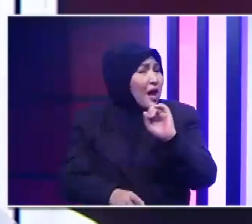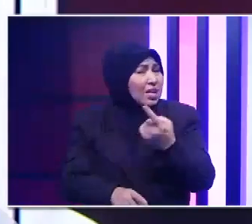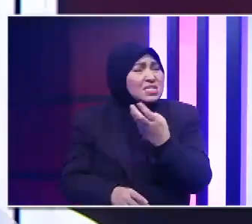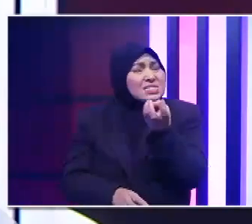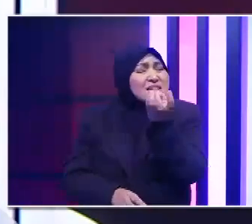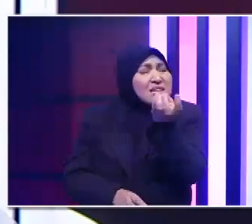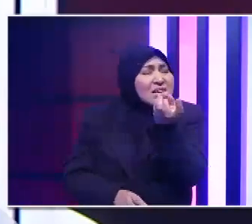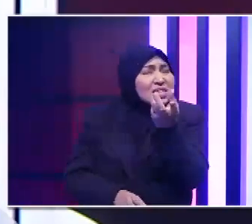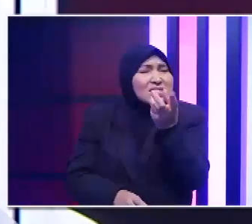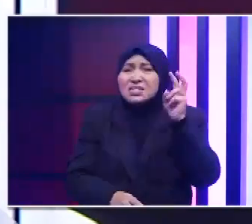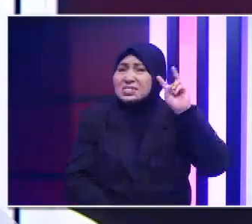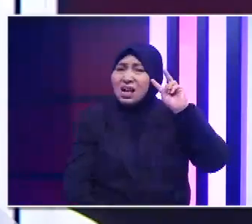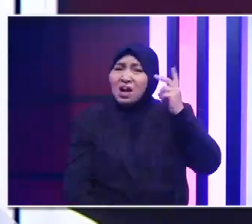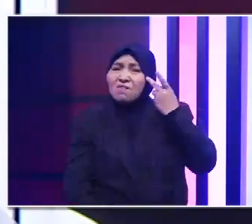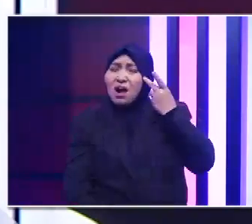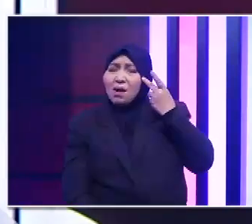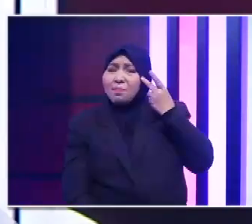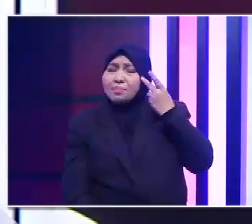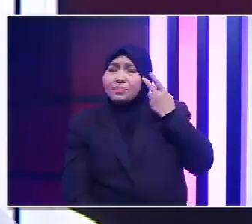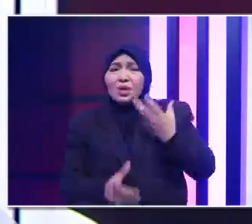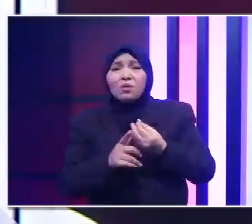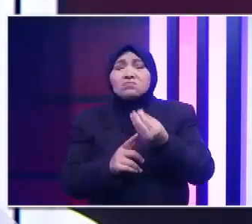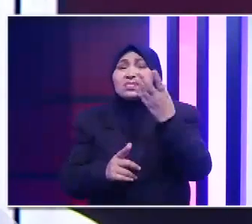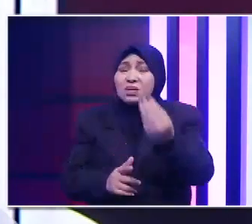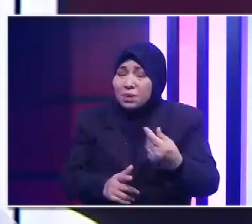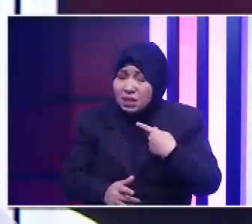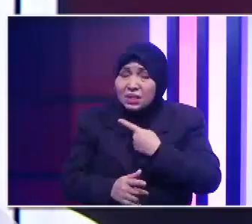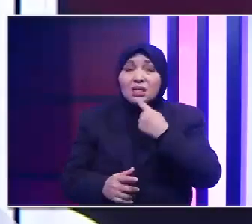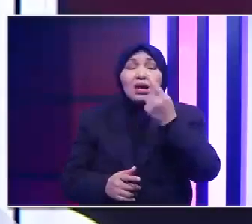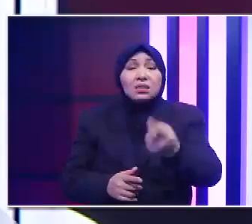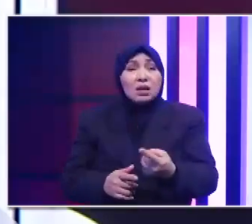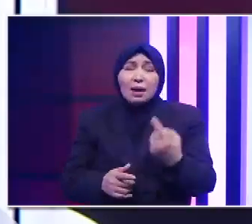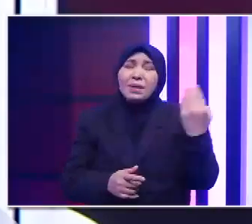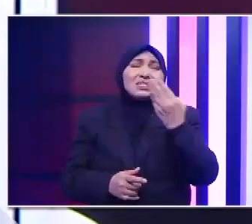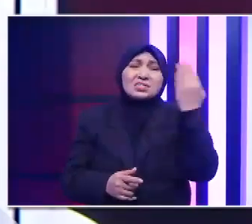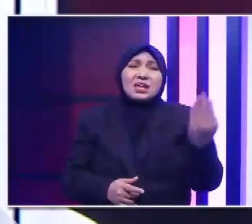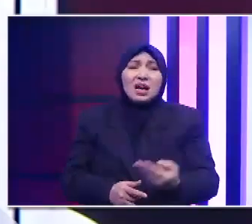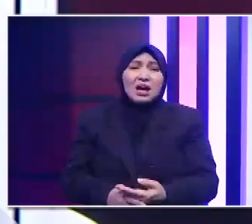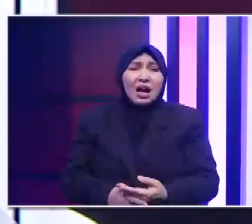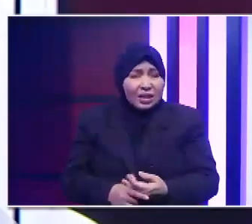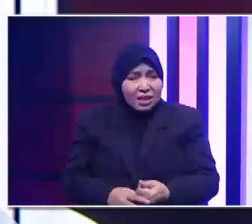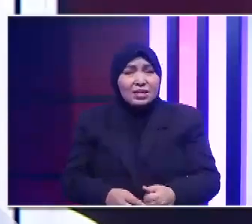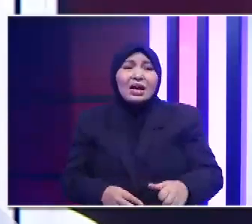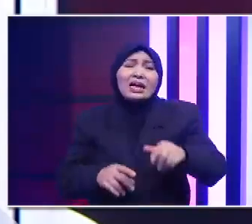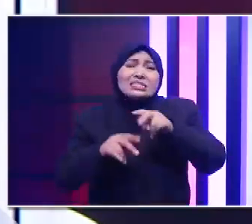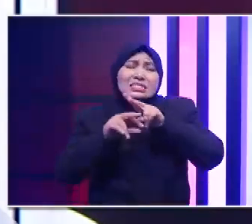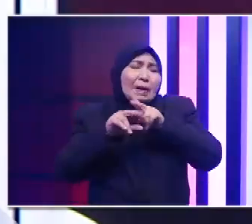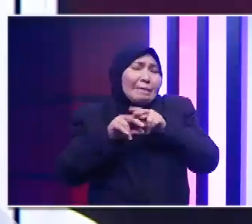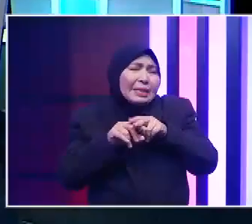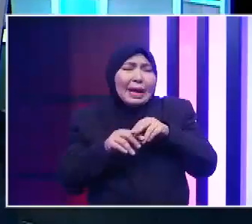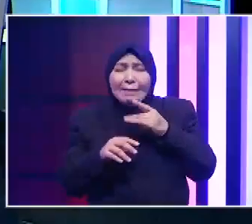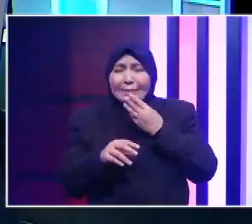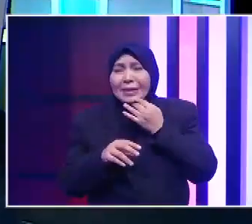sedikit salah faham ataupun sedikit kita katelah ialah Beast elah asam garam kehidupan saat perkawinan